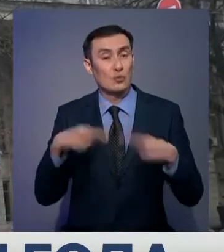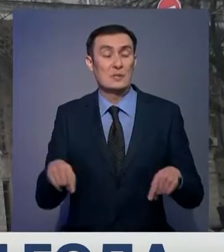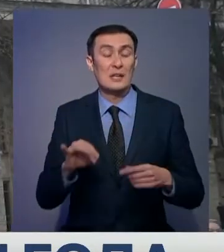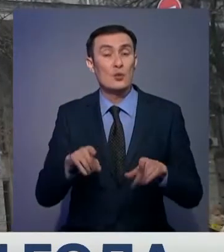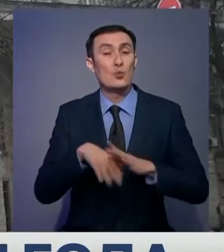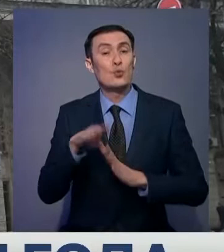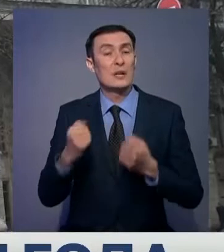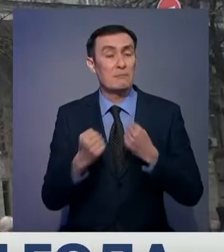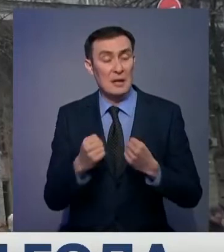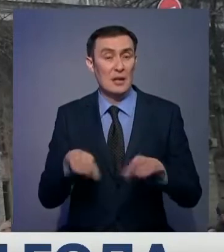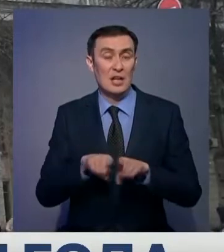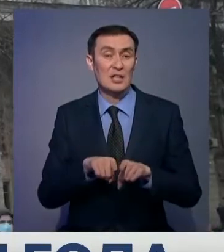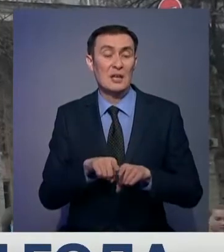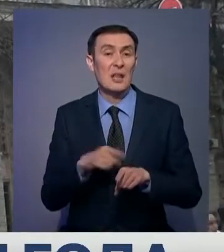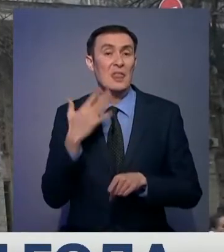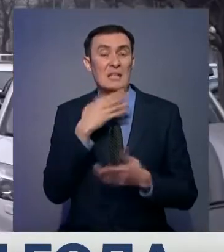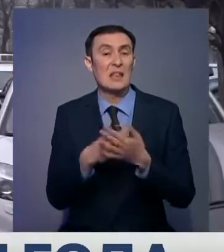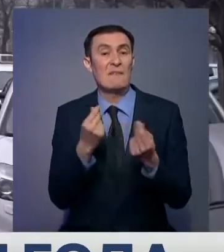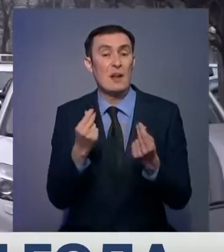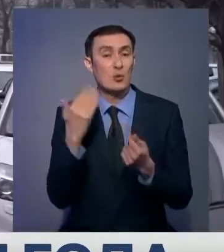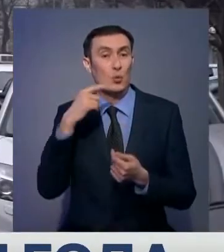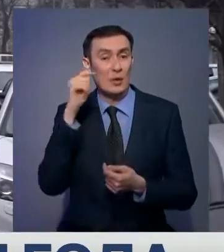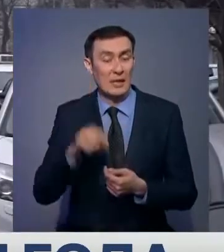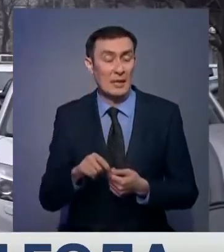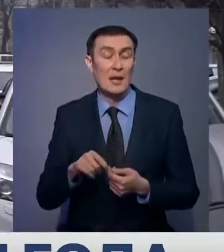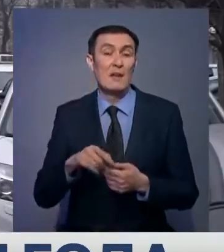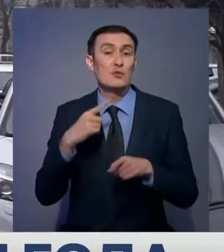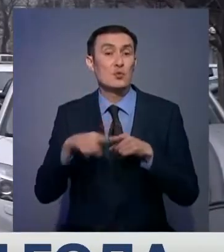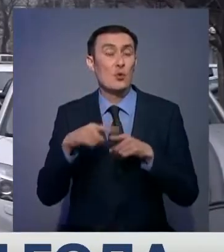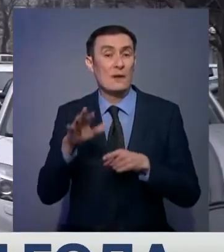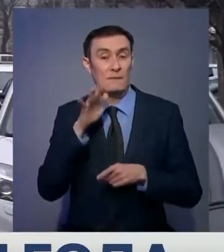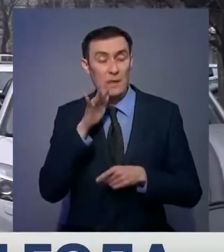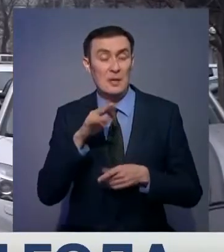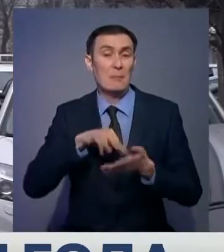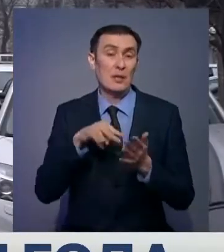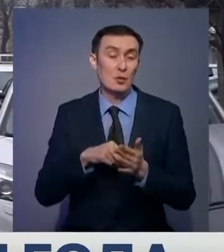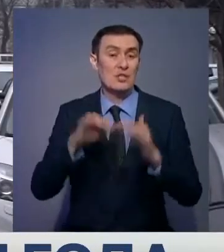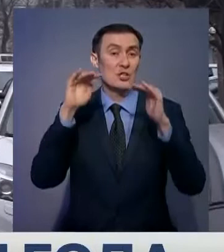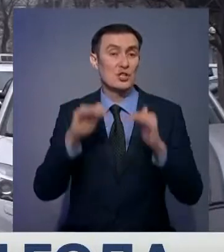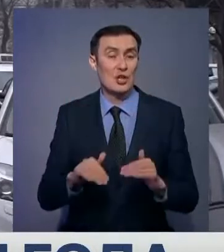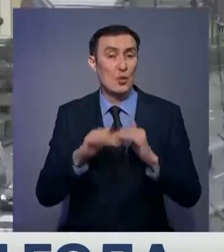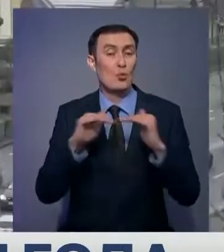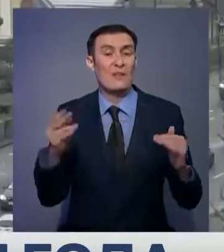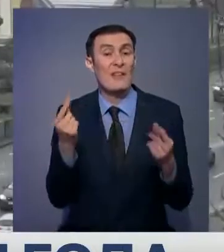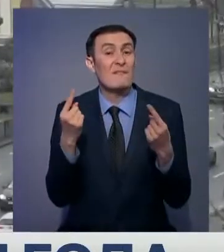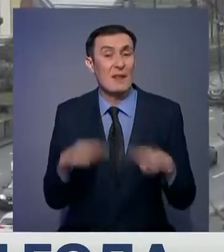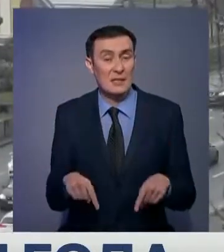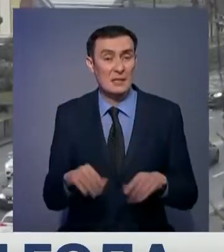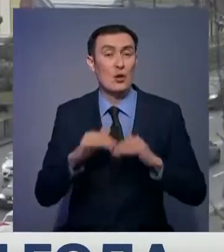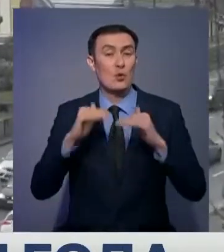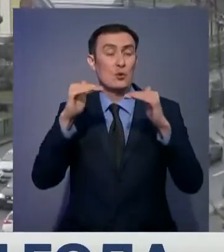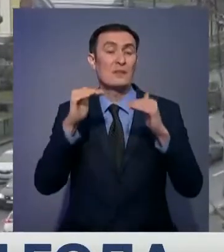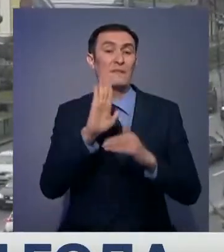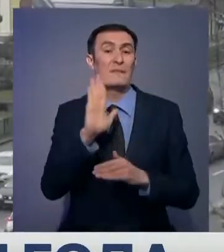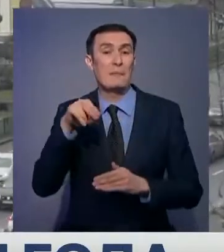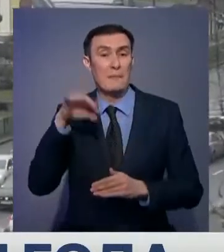укрепились за этот год и позиции национальной валюты. Благодаря этому эксперты в ближайшее время прогнозируют снижение уровня инфляции. Рост ВВП в